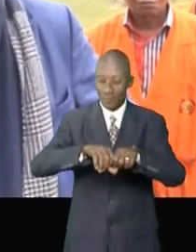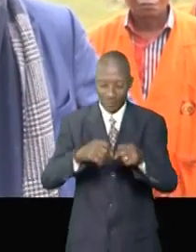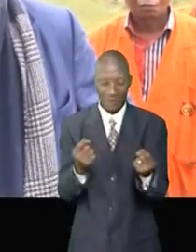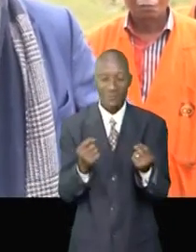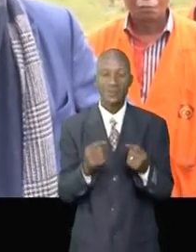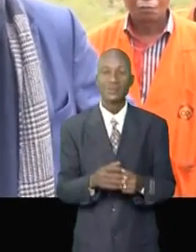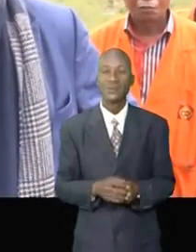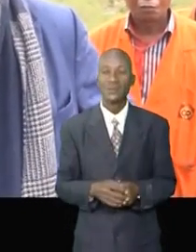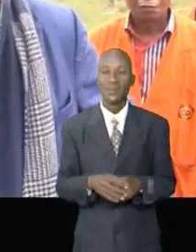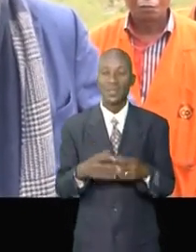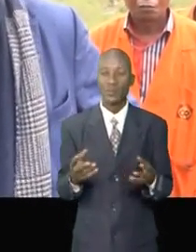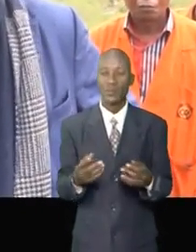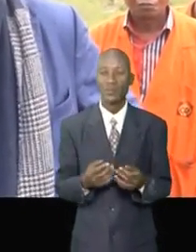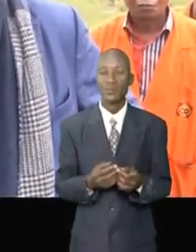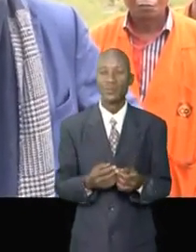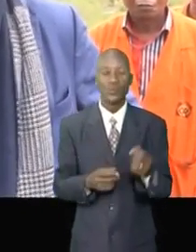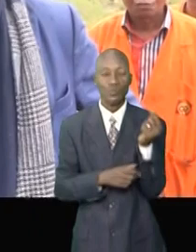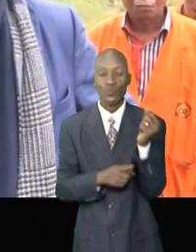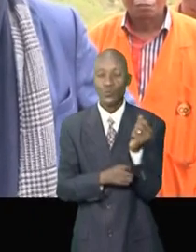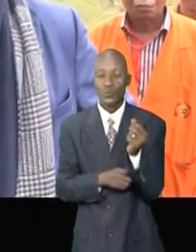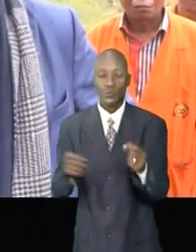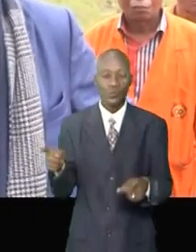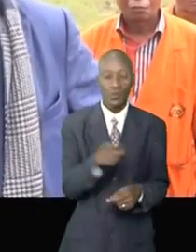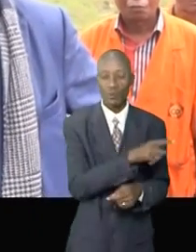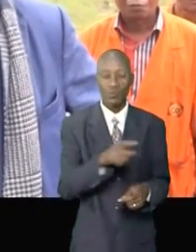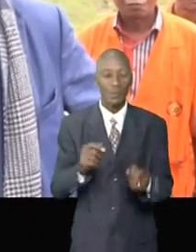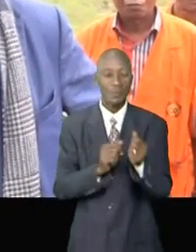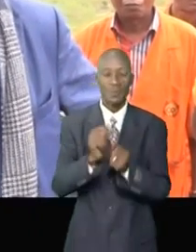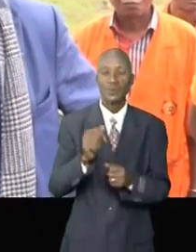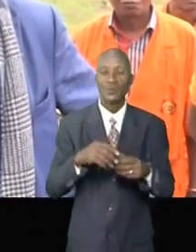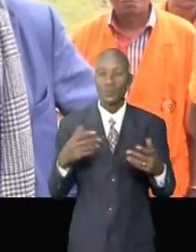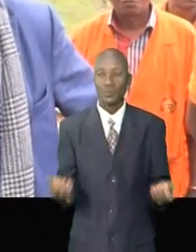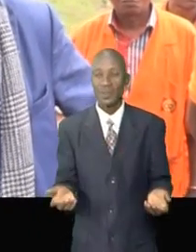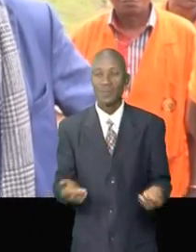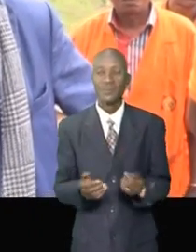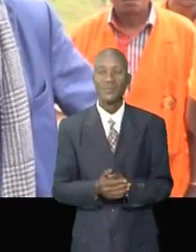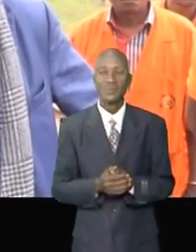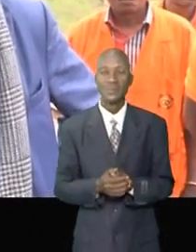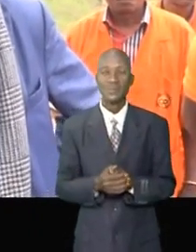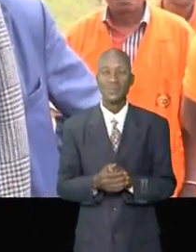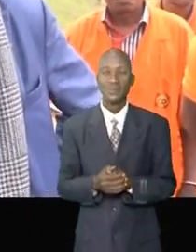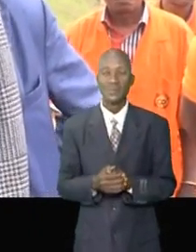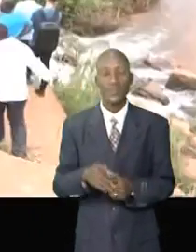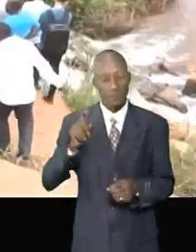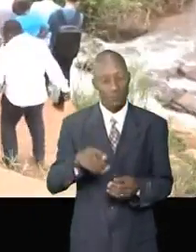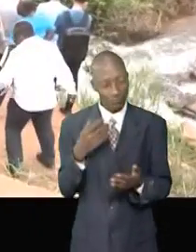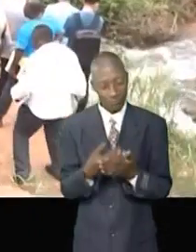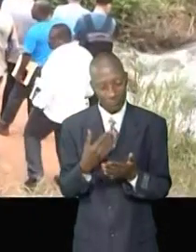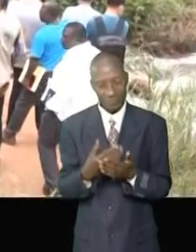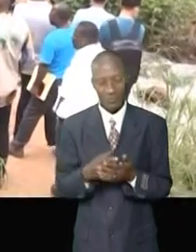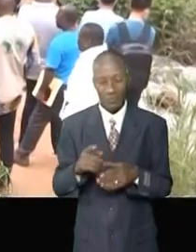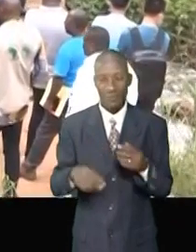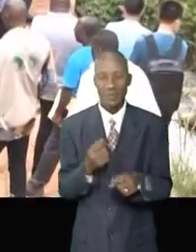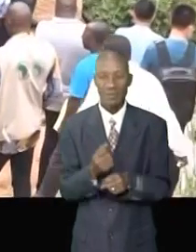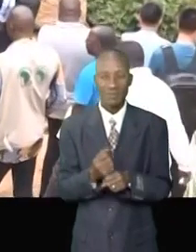des charges l'indique. Ça, il n'y a même pas photo. Mais maintenant, il faudra que rapidement les travaux doivent reprendre. Et